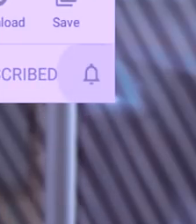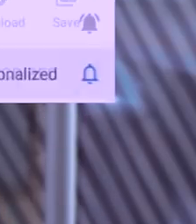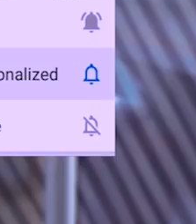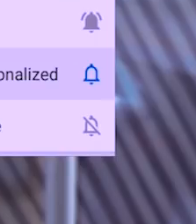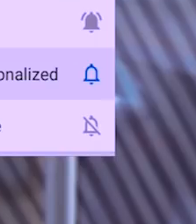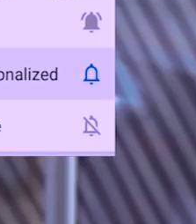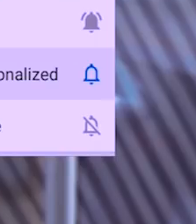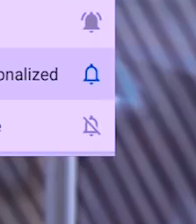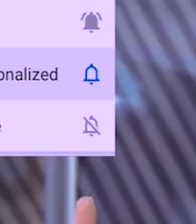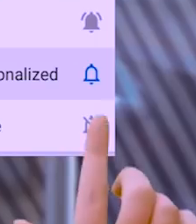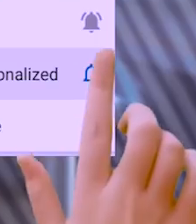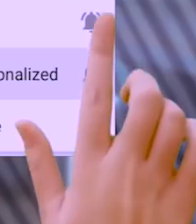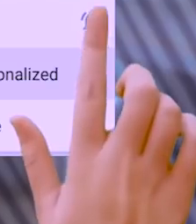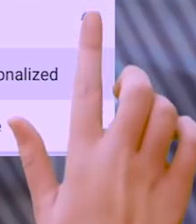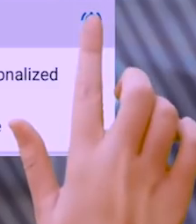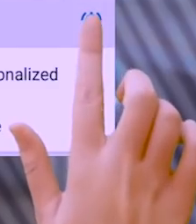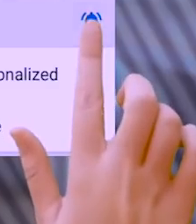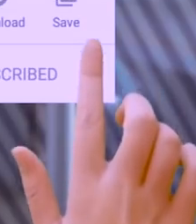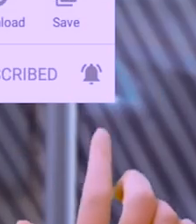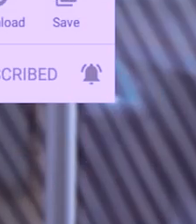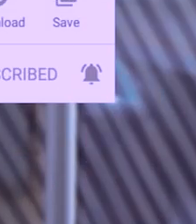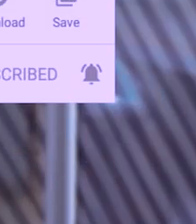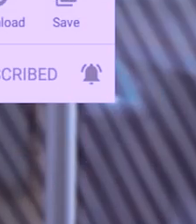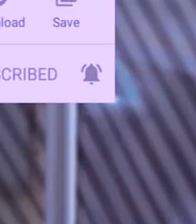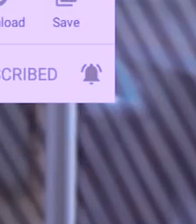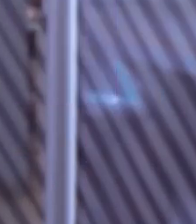no hanehan butang notificação atunune labele la ku informasaun fon husiami.